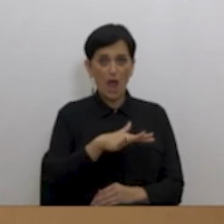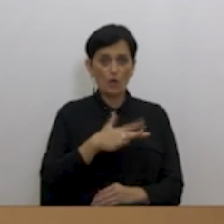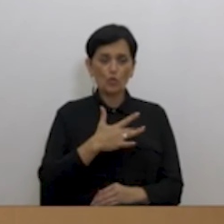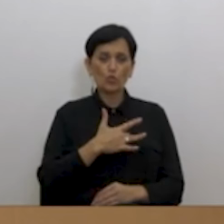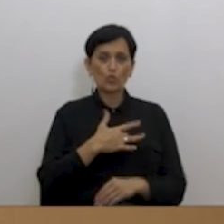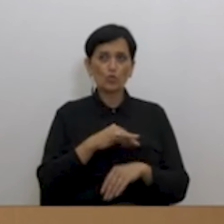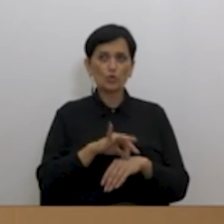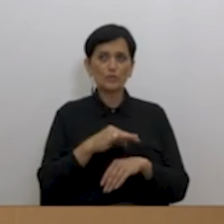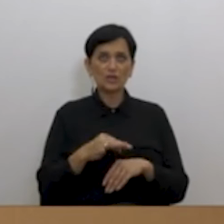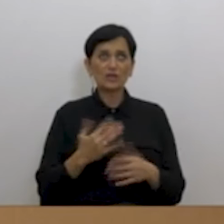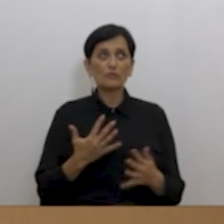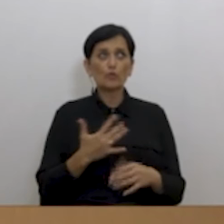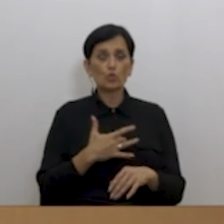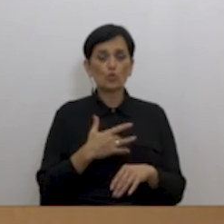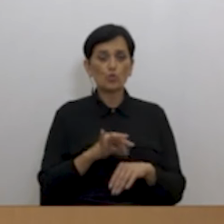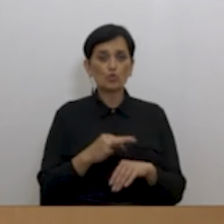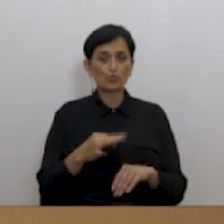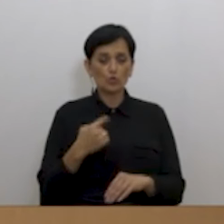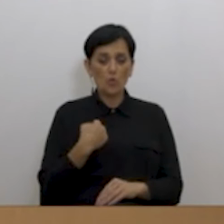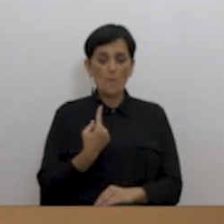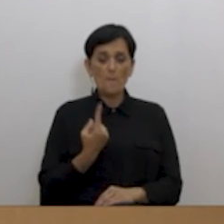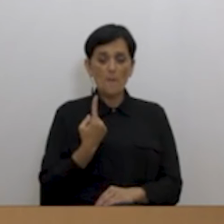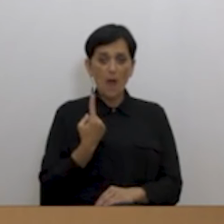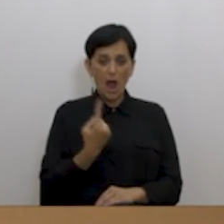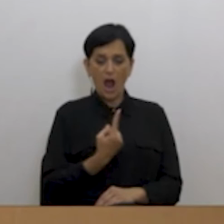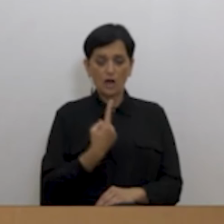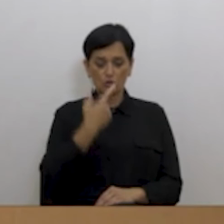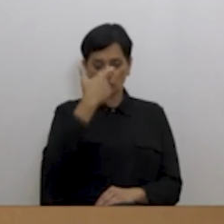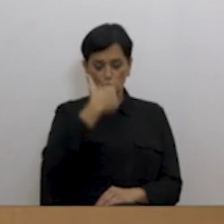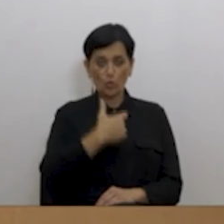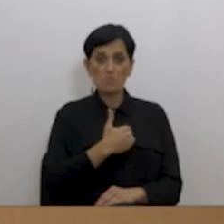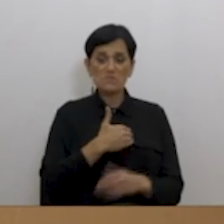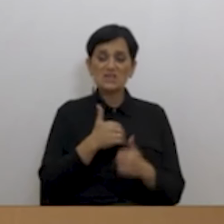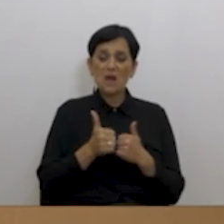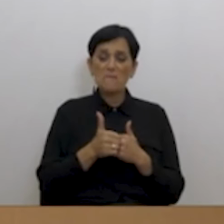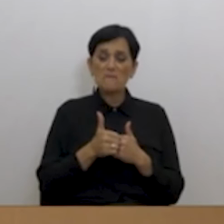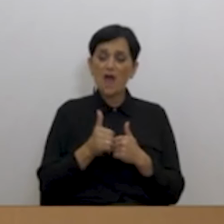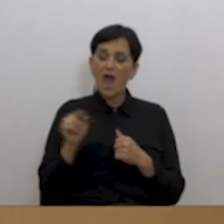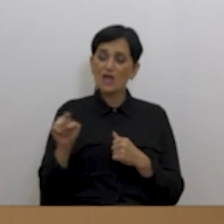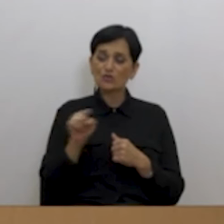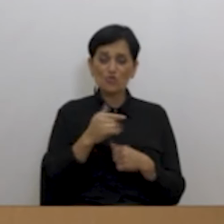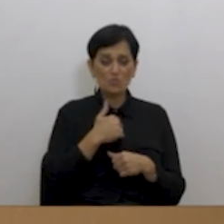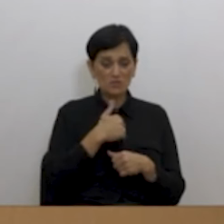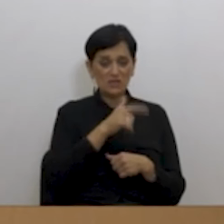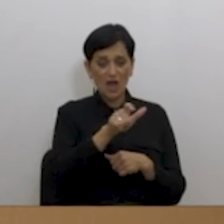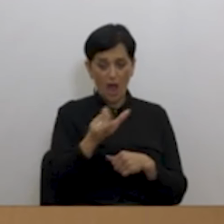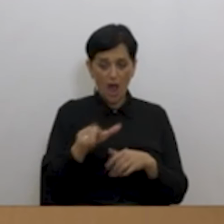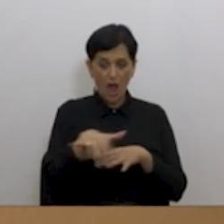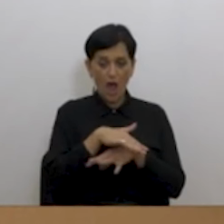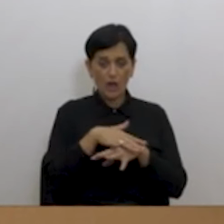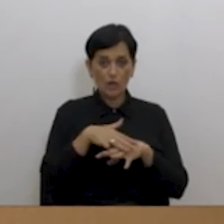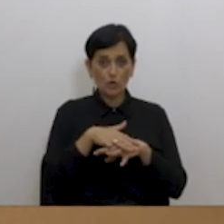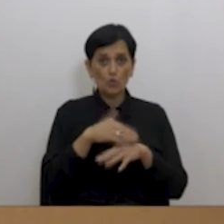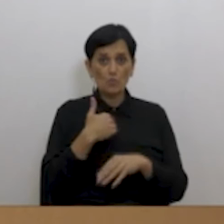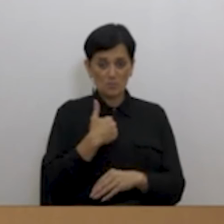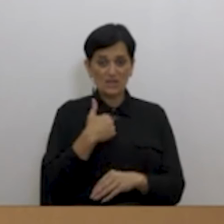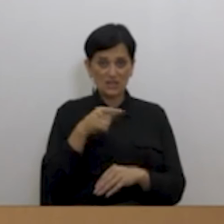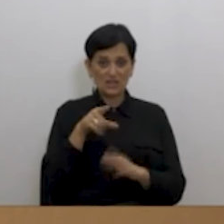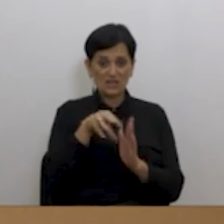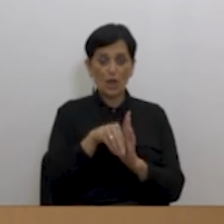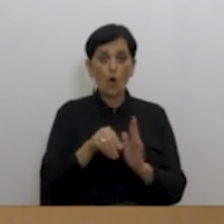მტკივ, აი გული მტკივ რომ მარტო კავარ, იმიტომ რომ მინდა მეზობელი, მინდა ხალხი, მინდა. მინდრო ვიყო,